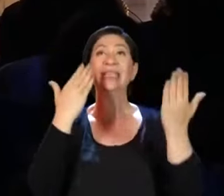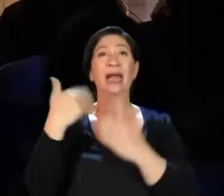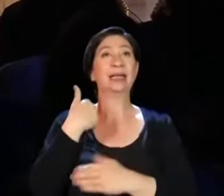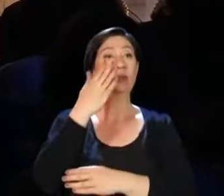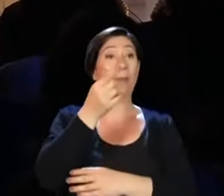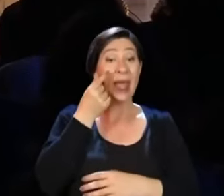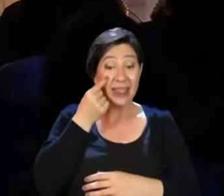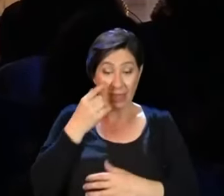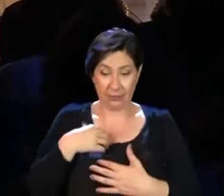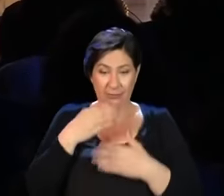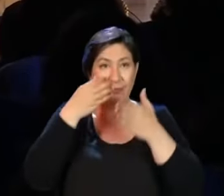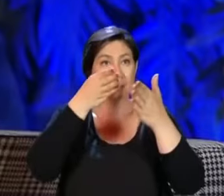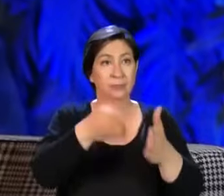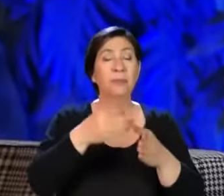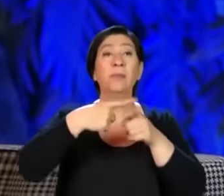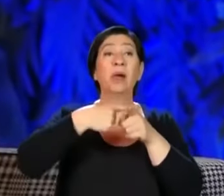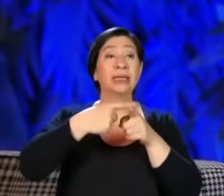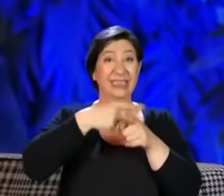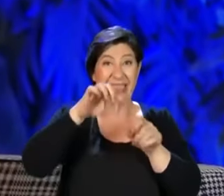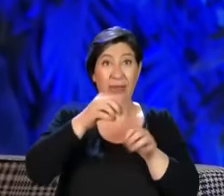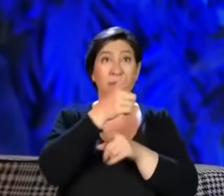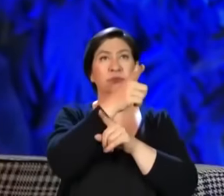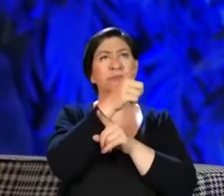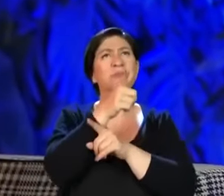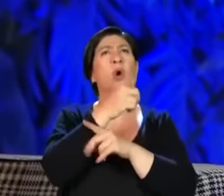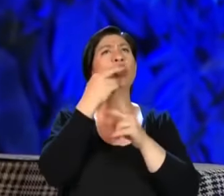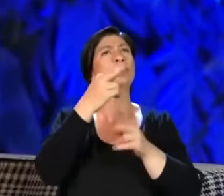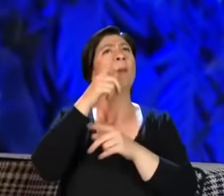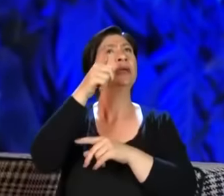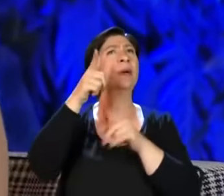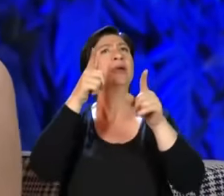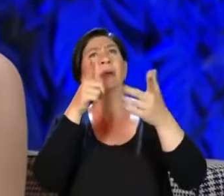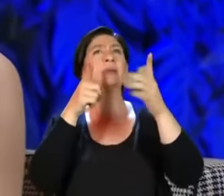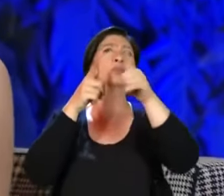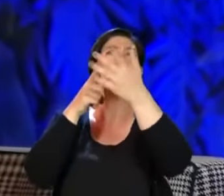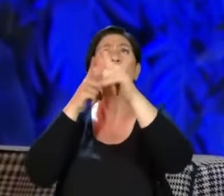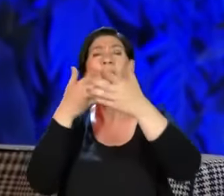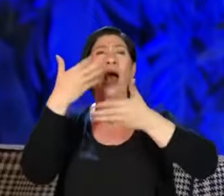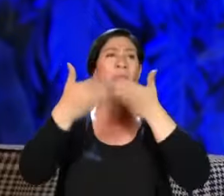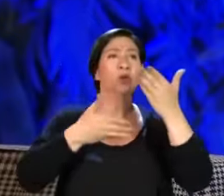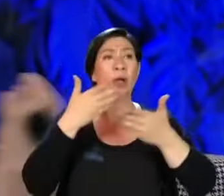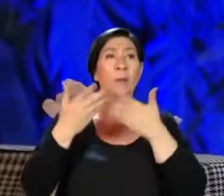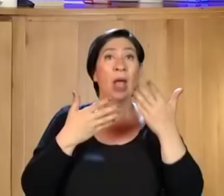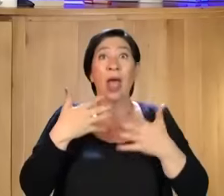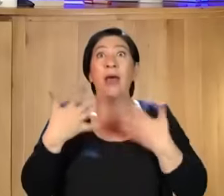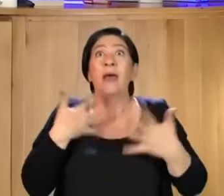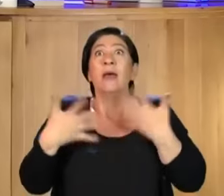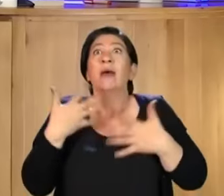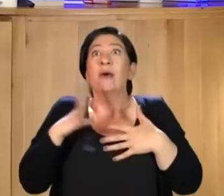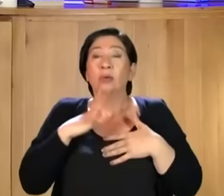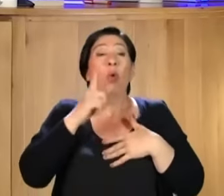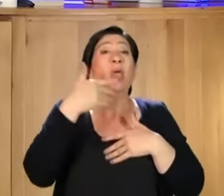canlı şekilde geziyorum paylaşırken de öyle Yani geziyorum kendim konuşuyorum hakkında ve bir yerde bir heyecanlandı İsam onu da